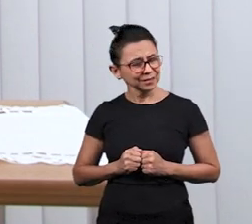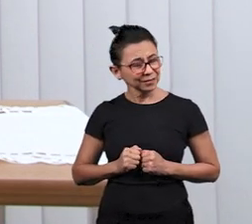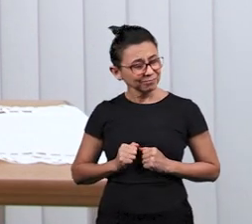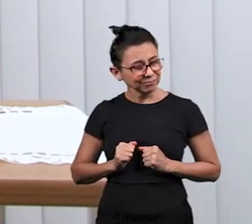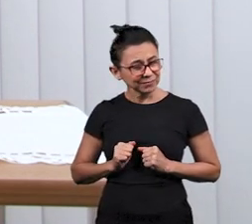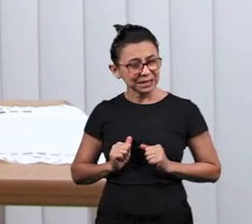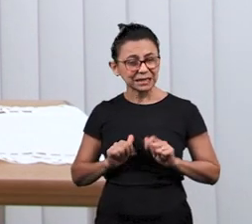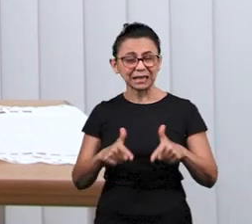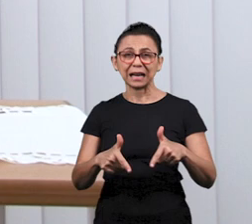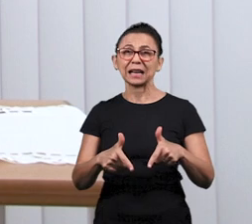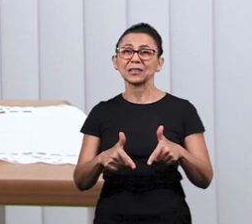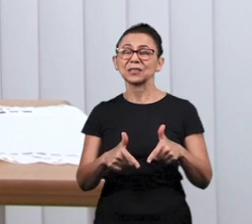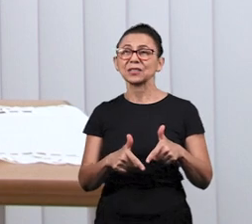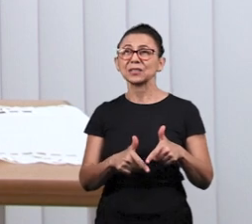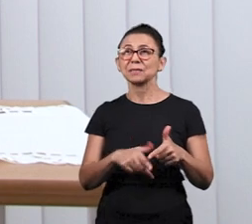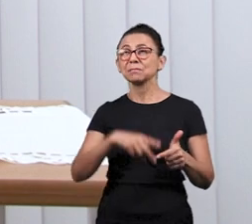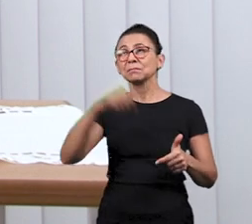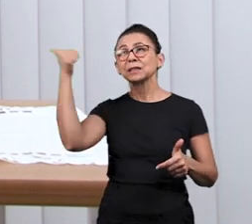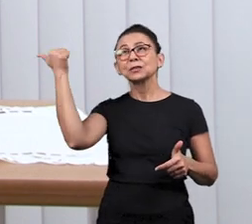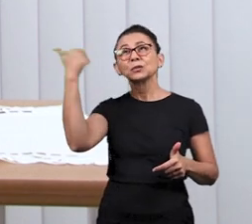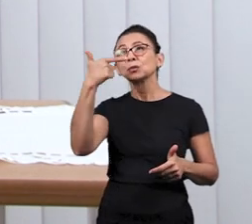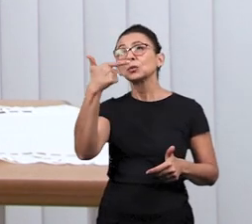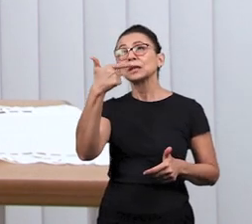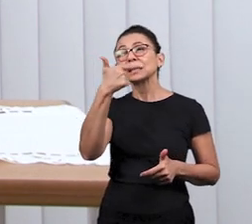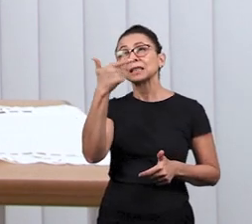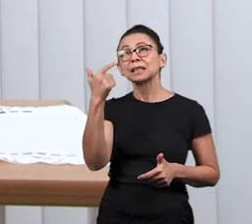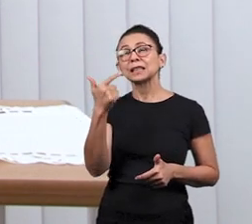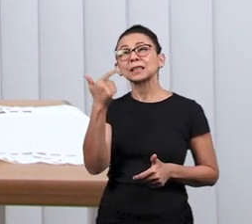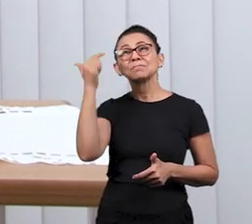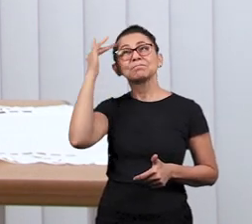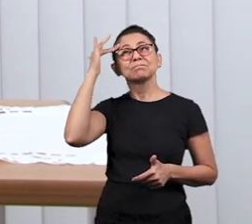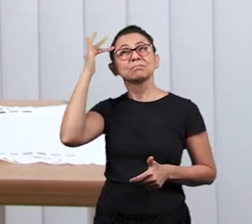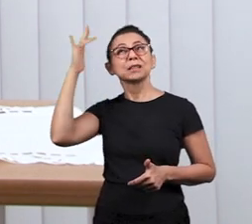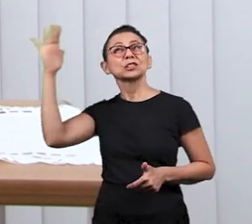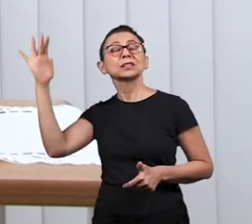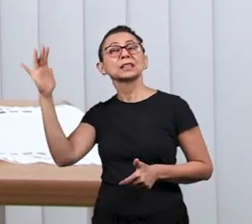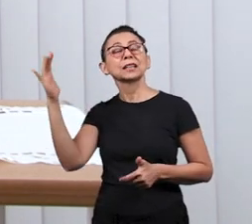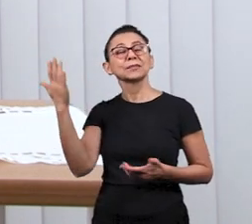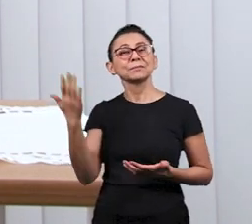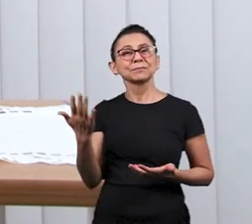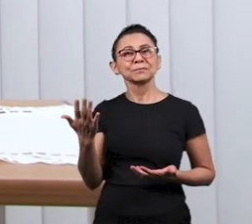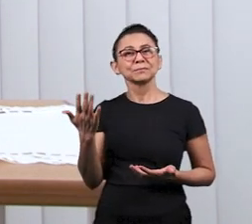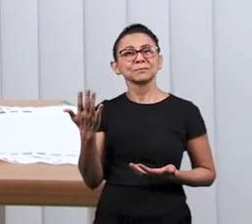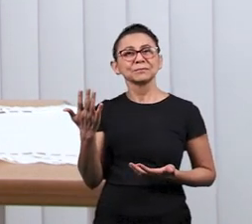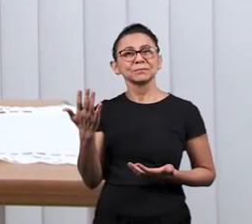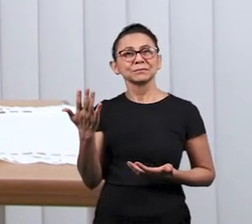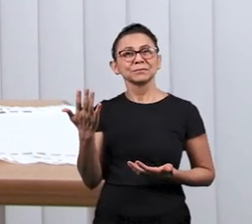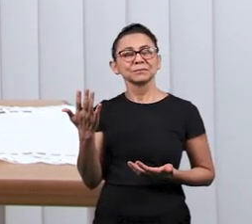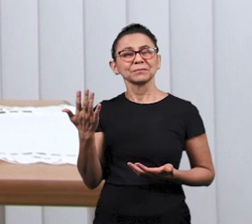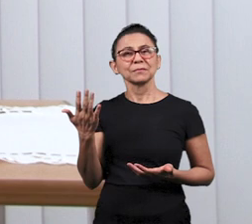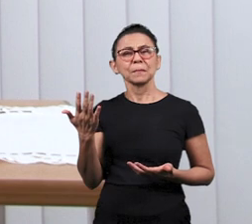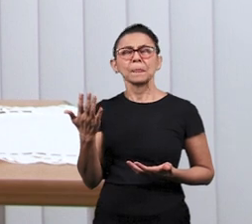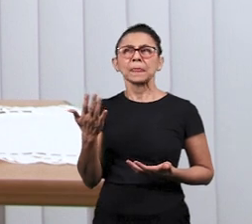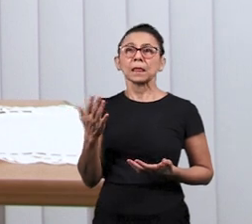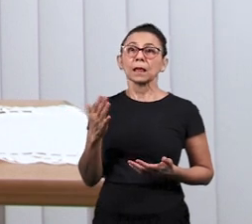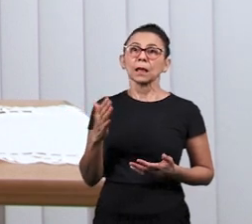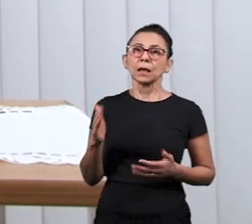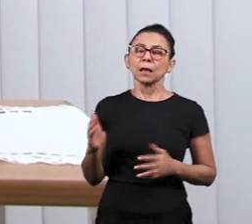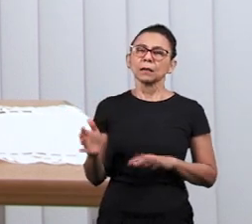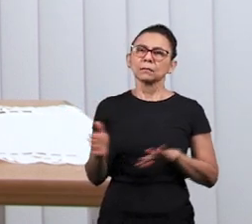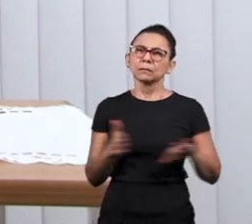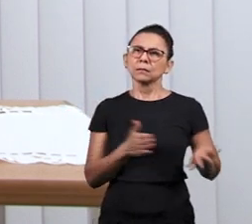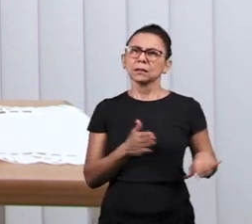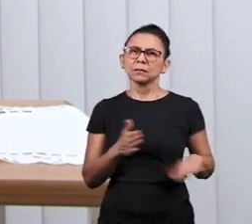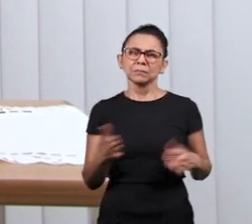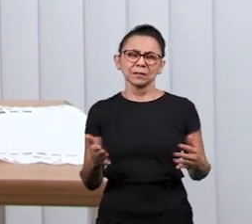любовь. И Он совершает несравненно больше даже того, чего мы можем себе представить, о чем мы